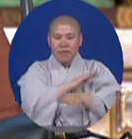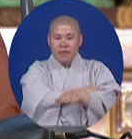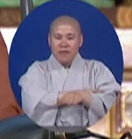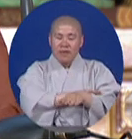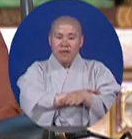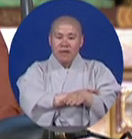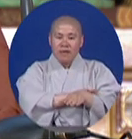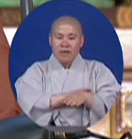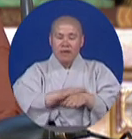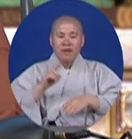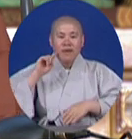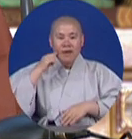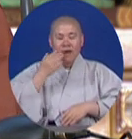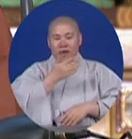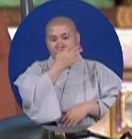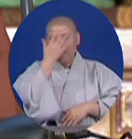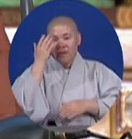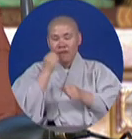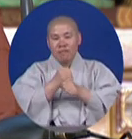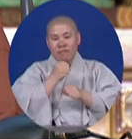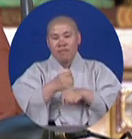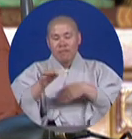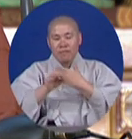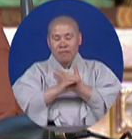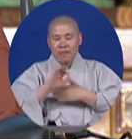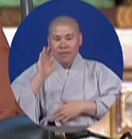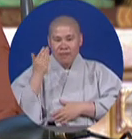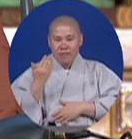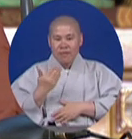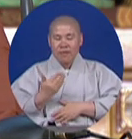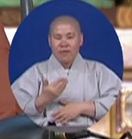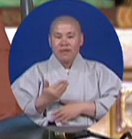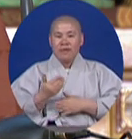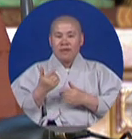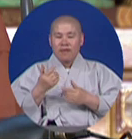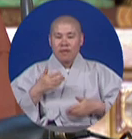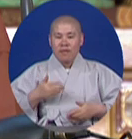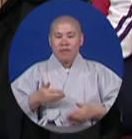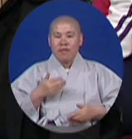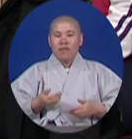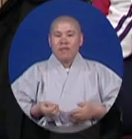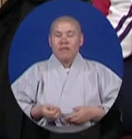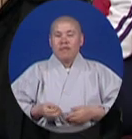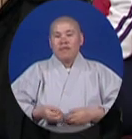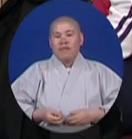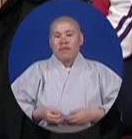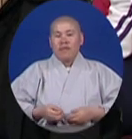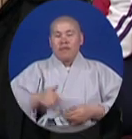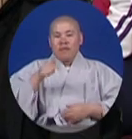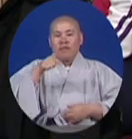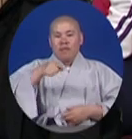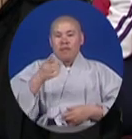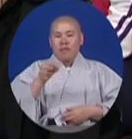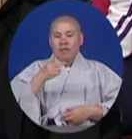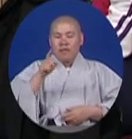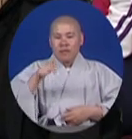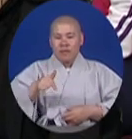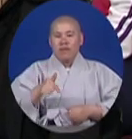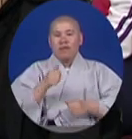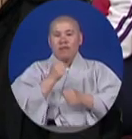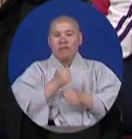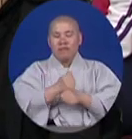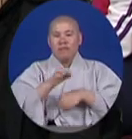쉬면 밝아지는데 못 쉬면 어두워져요. 그래서 생각이 앞을 가려서 어둡지 생각이 푹